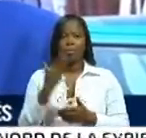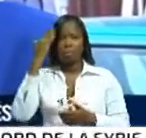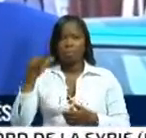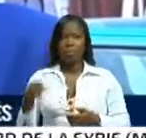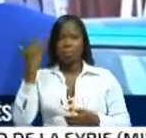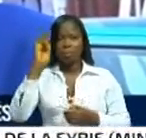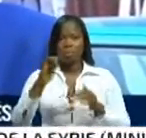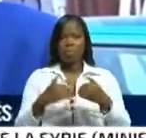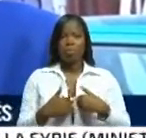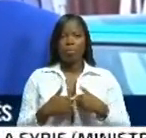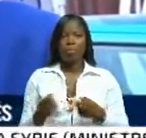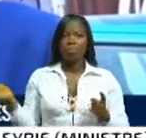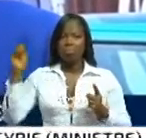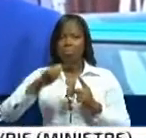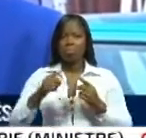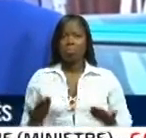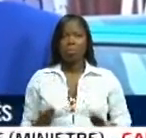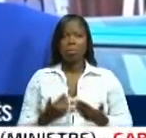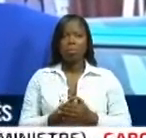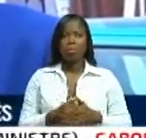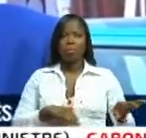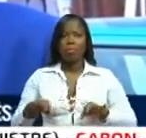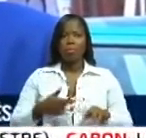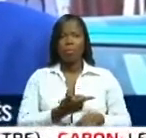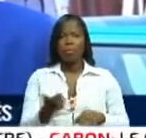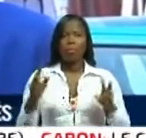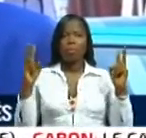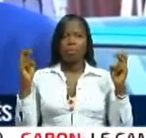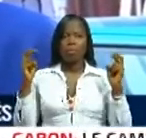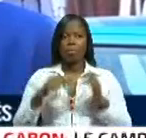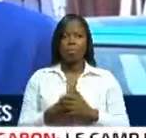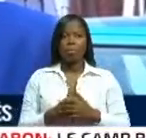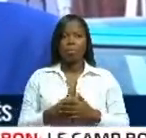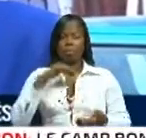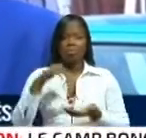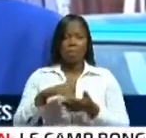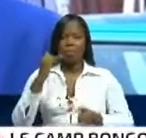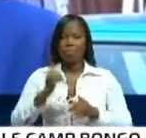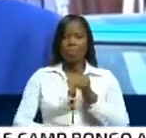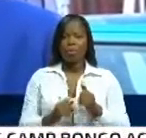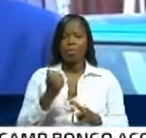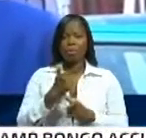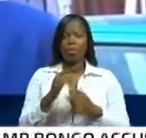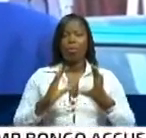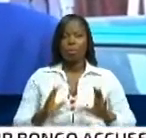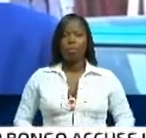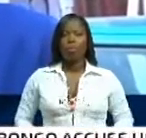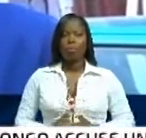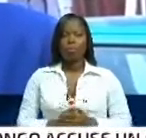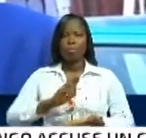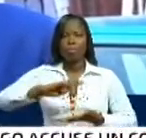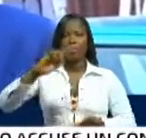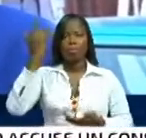présenter les examens nous n'ont pas encore terminé avec les conditions à l'université